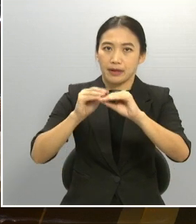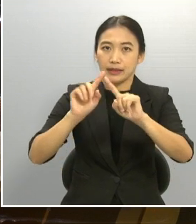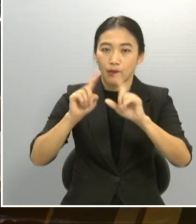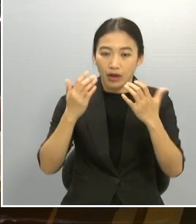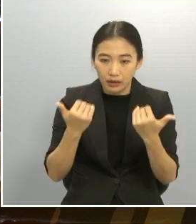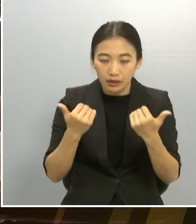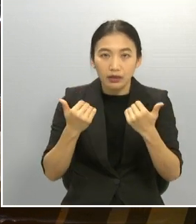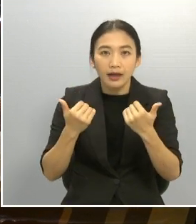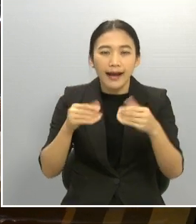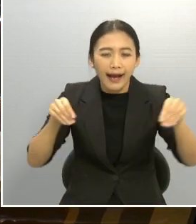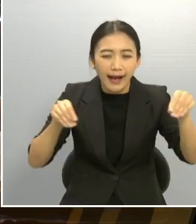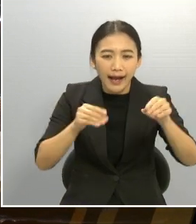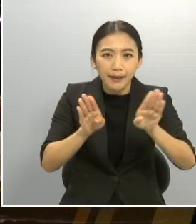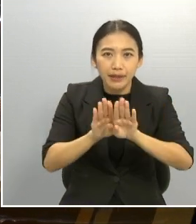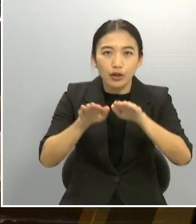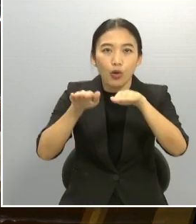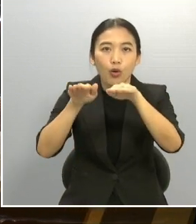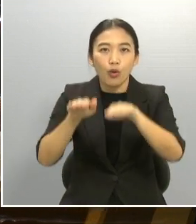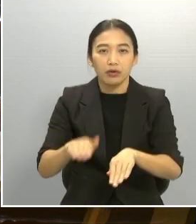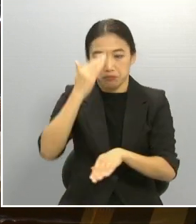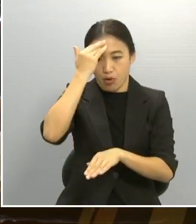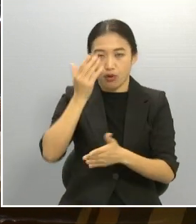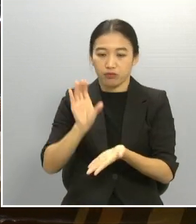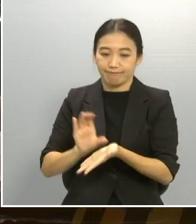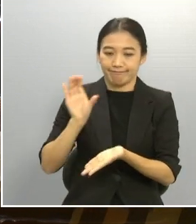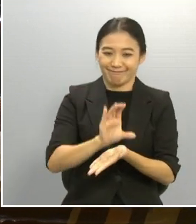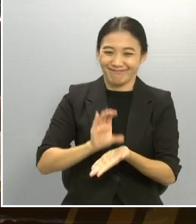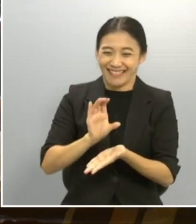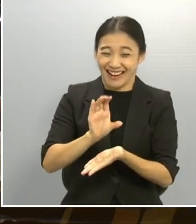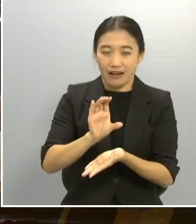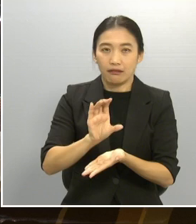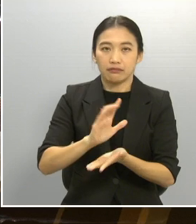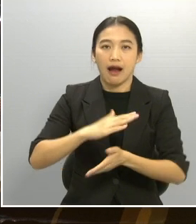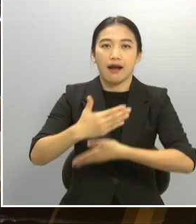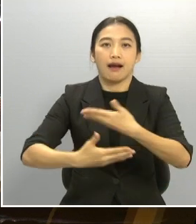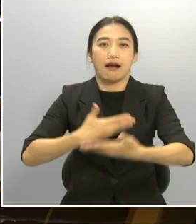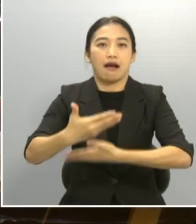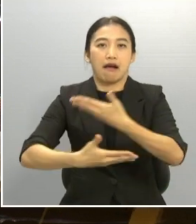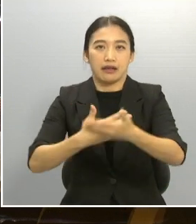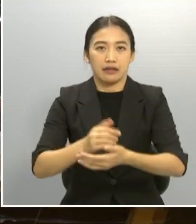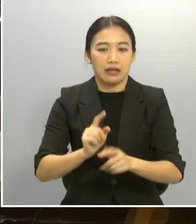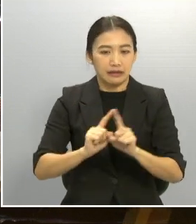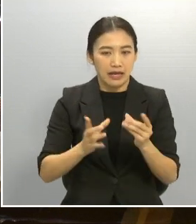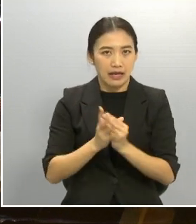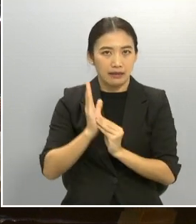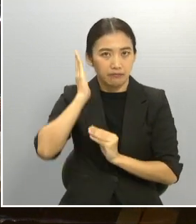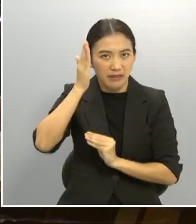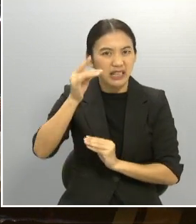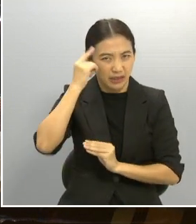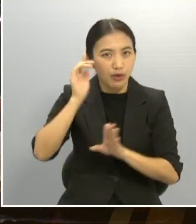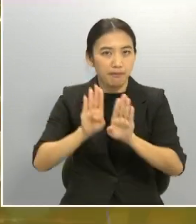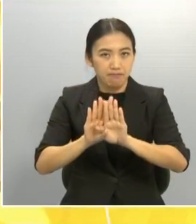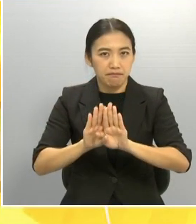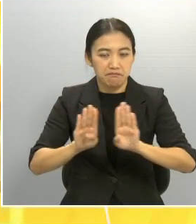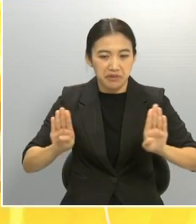ลดลงเพราะว่านักลงทุนเทขายทำกำไรต่อไปจะขึ้นนะคะเพราะว่าจีนเขาเปิดประเทศแล้วความ